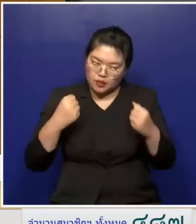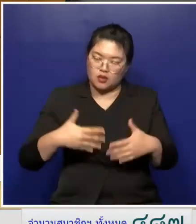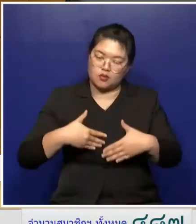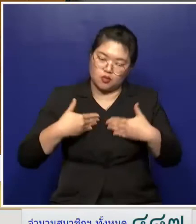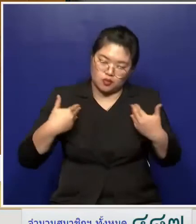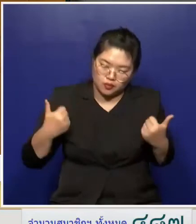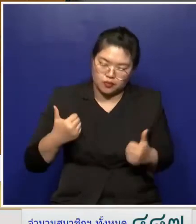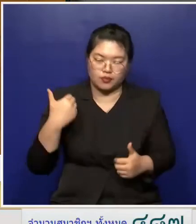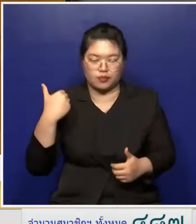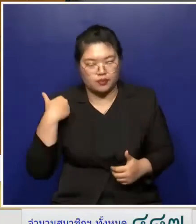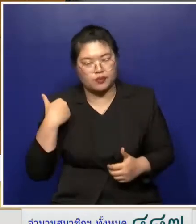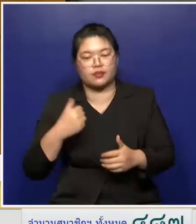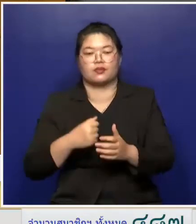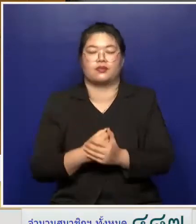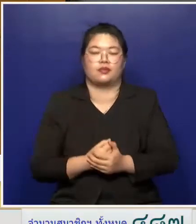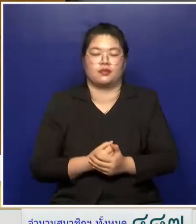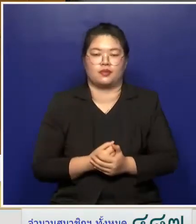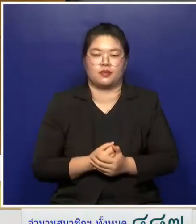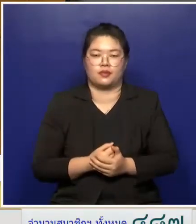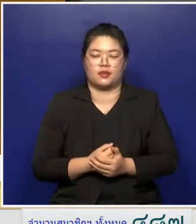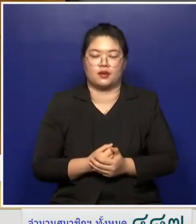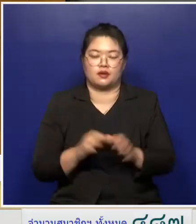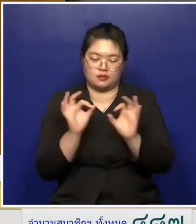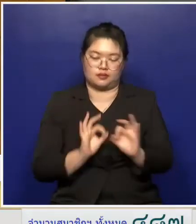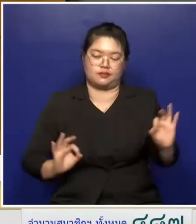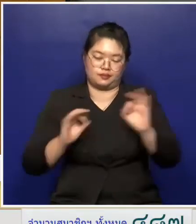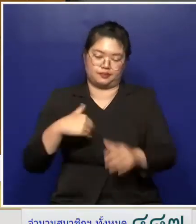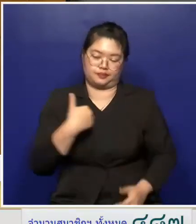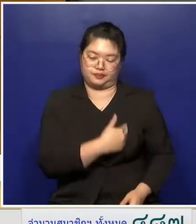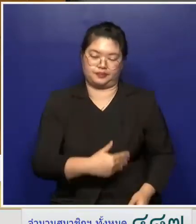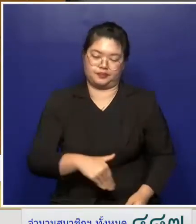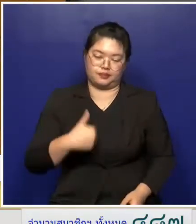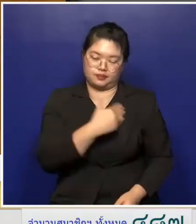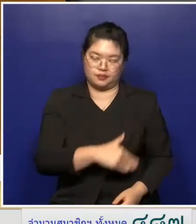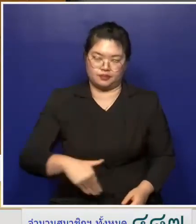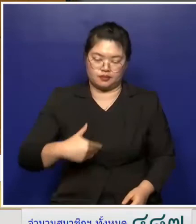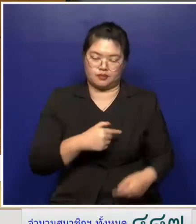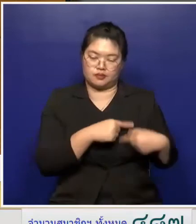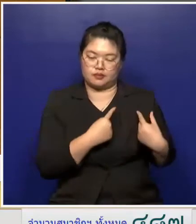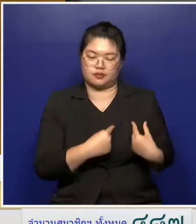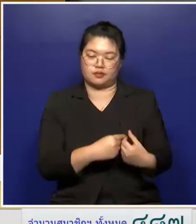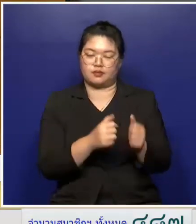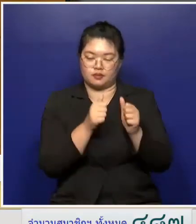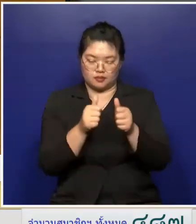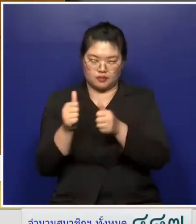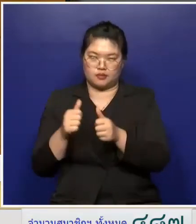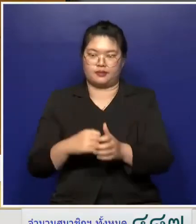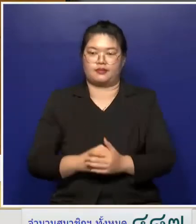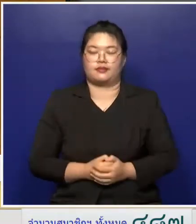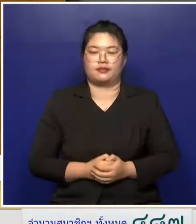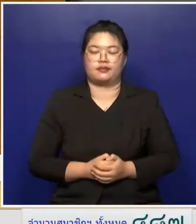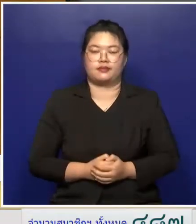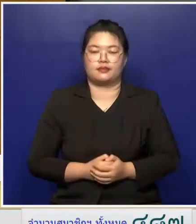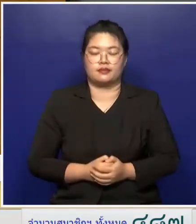บุขรากรมีคามพ้อทั้งสุภาพกายและสุภาพใจในส่วนที่ท่าน